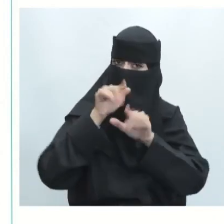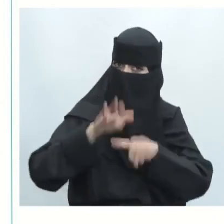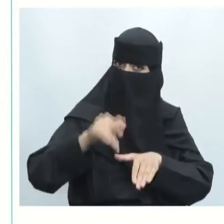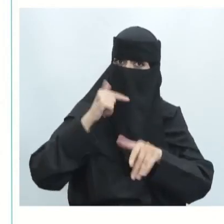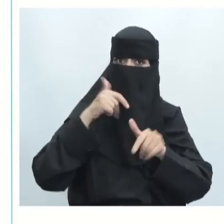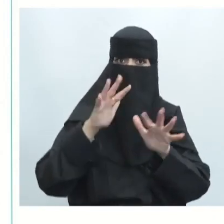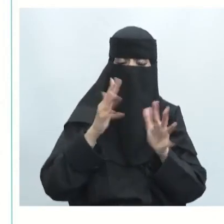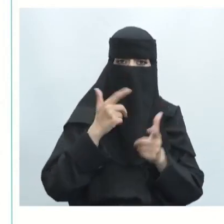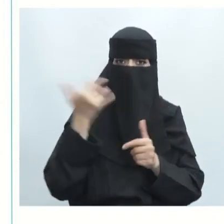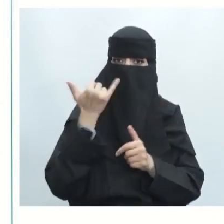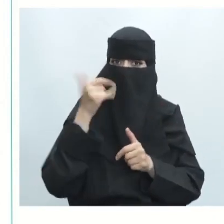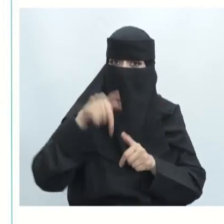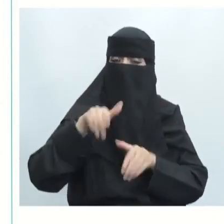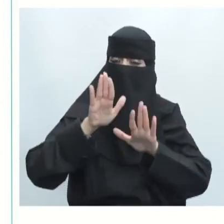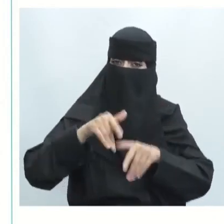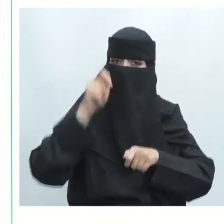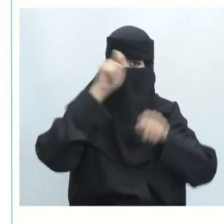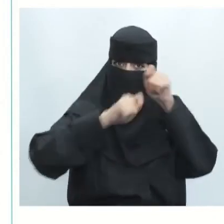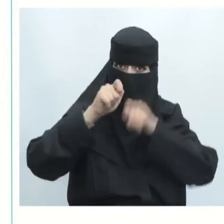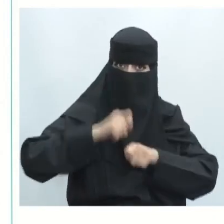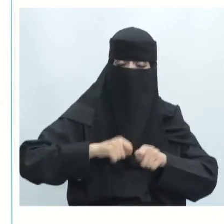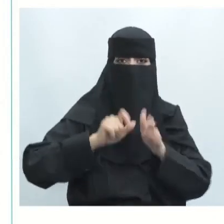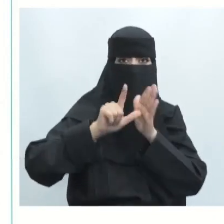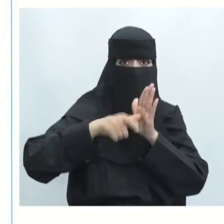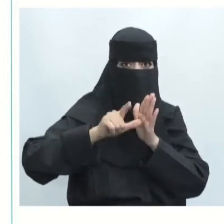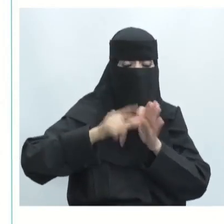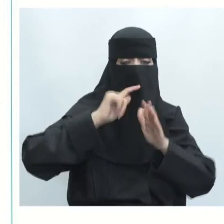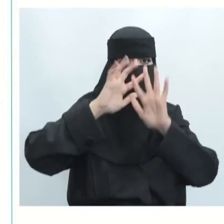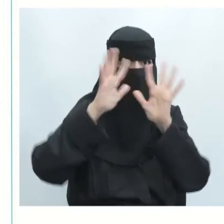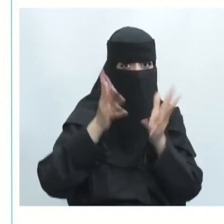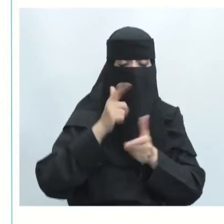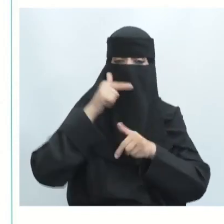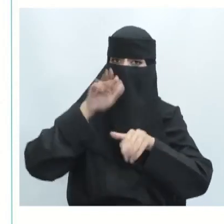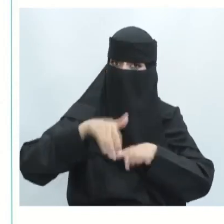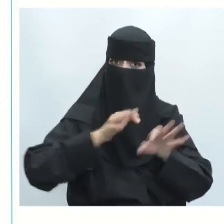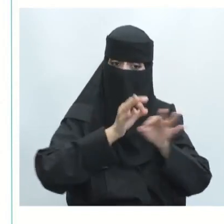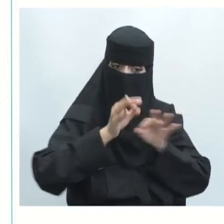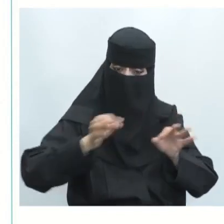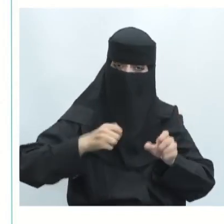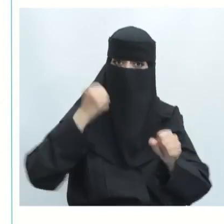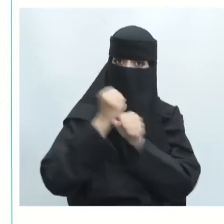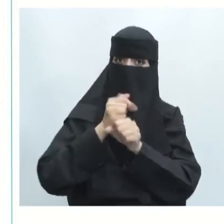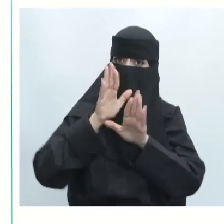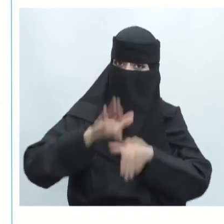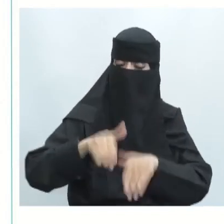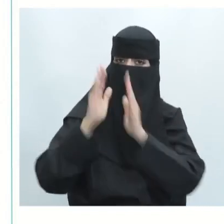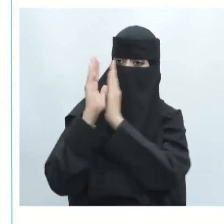خطه العمل وذكرنا عمليه التخطيط في مجملها ذكرنا خطه العمل هي مستند